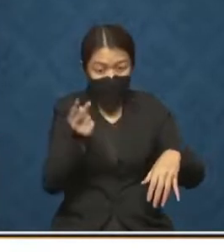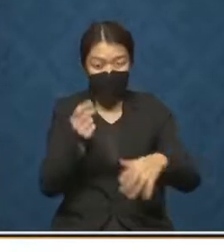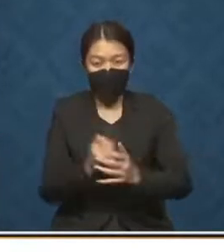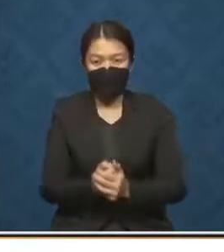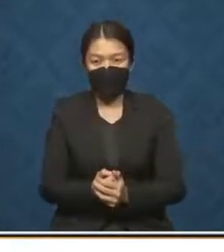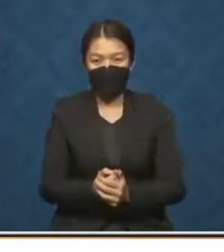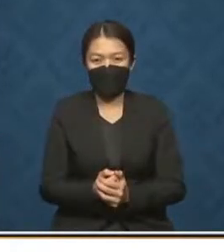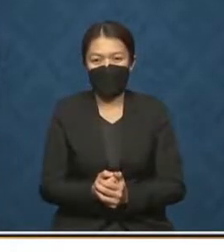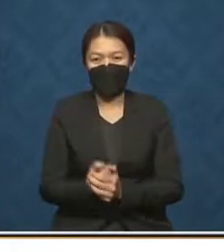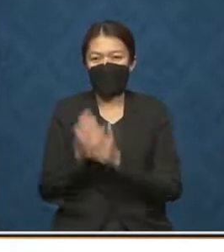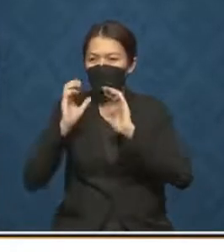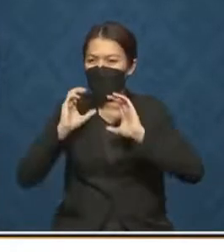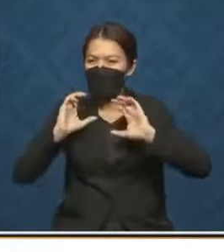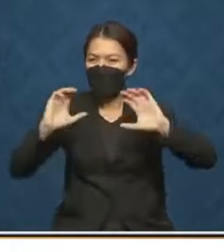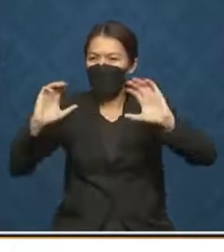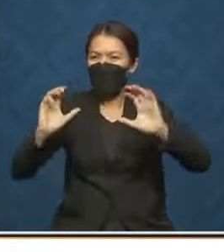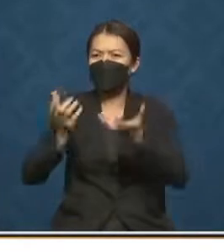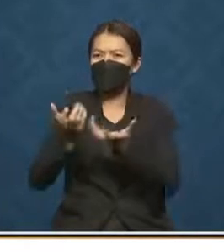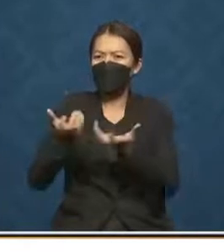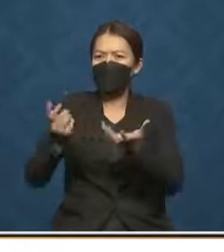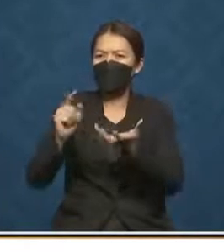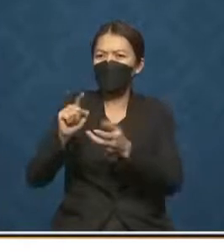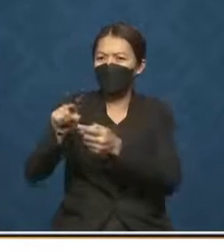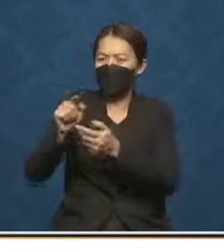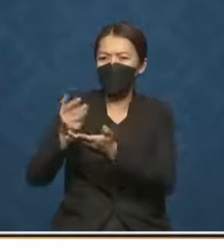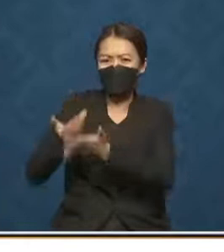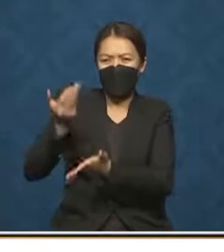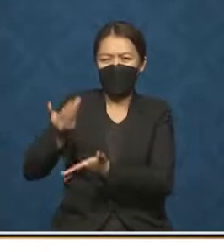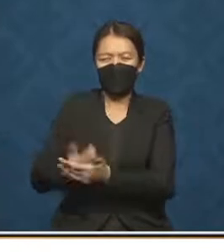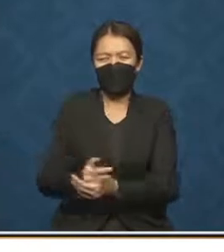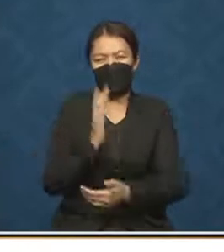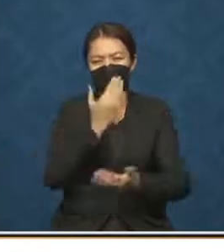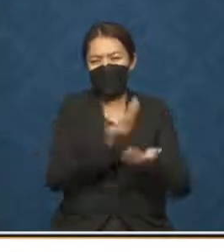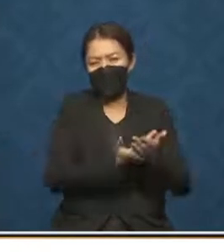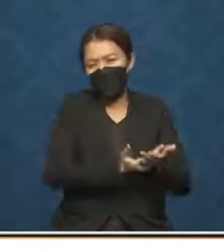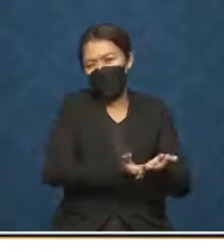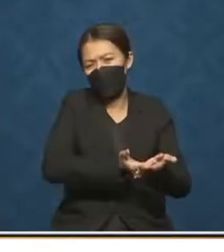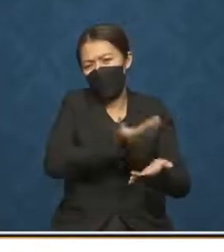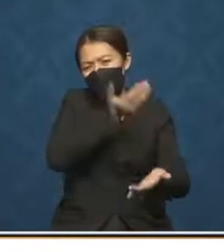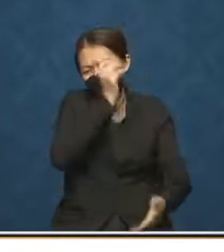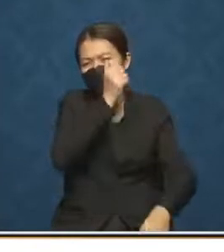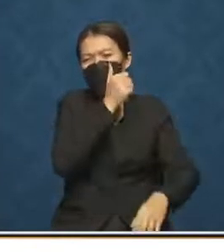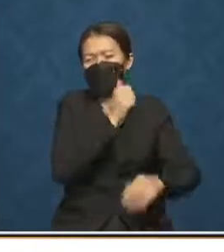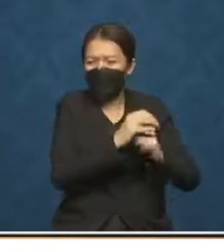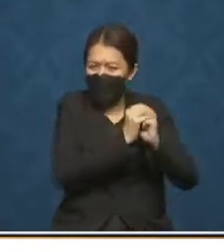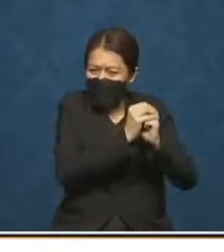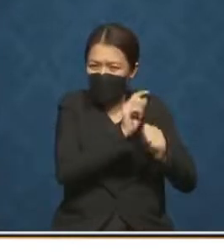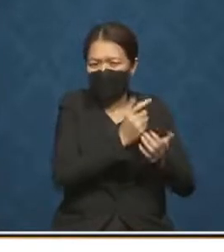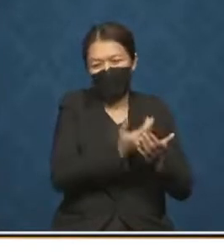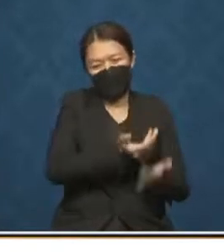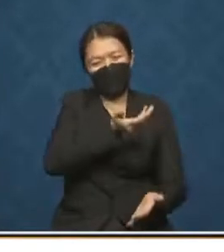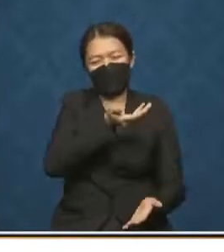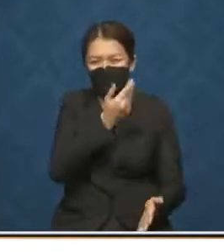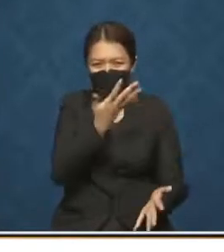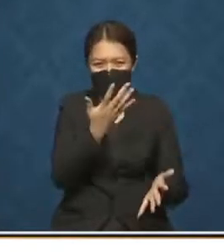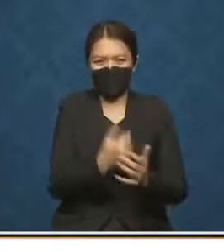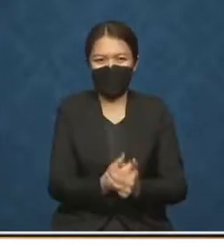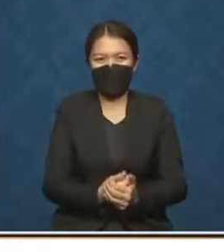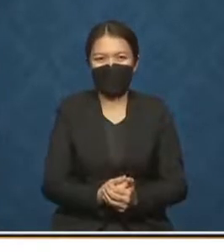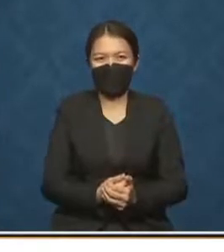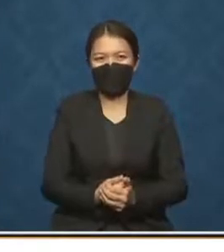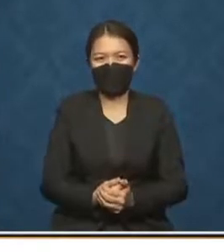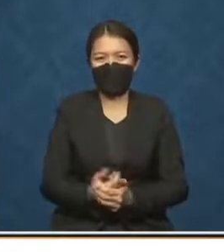ขนาของรัตรบาลลองยขายแงเลยแล้วของเจ้าสวรมัจะไมแงไดยงไสู่ที่นหกันนี่ประทานพี่ผม